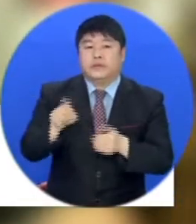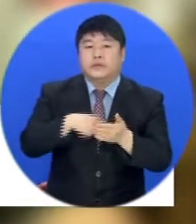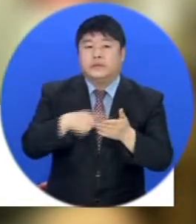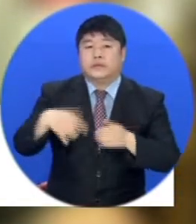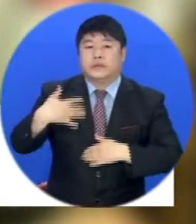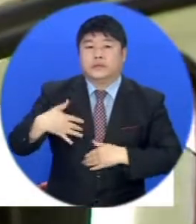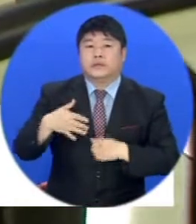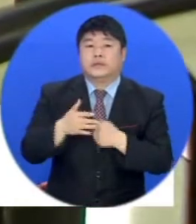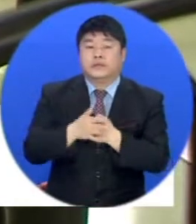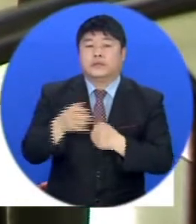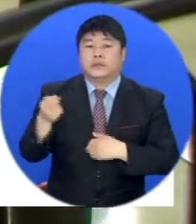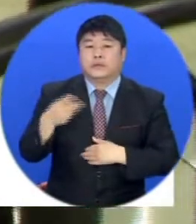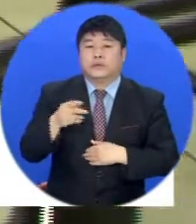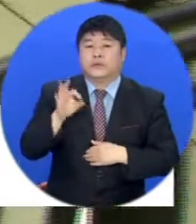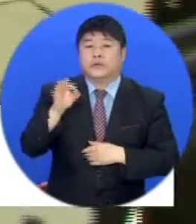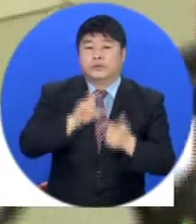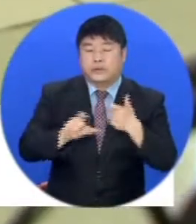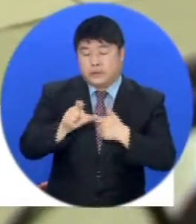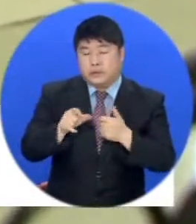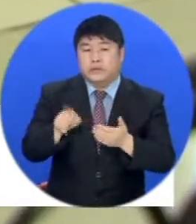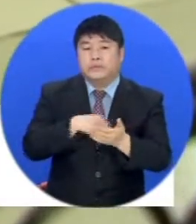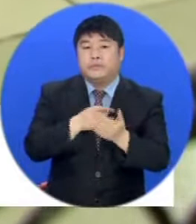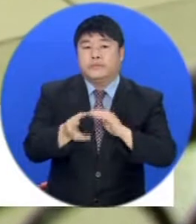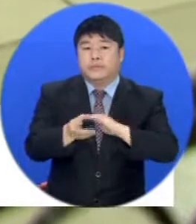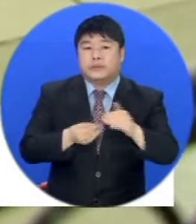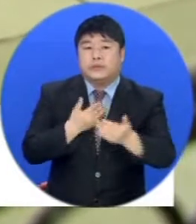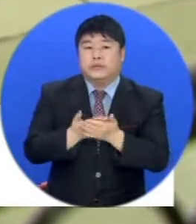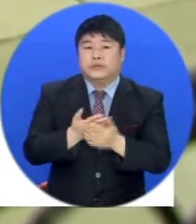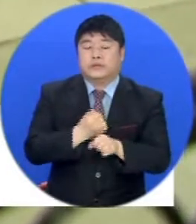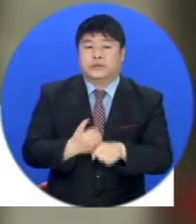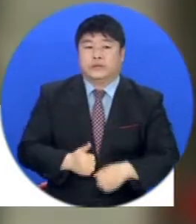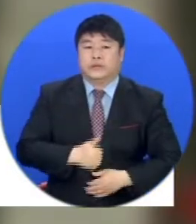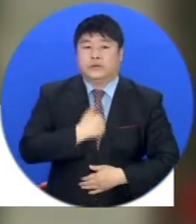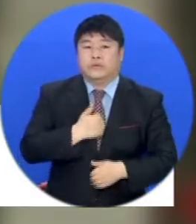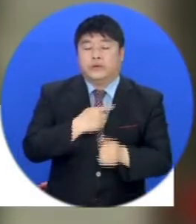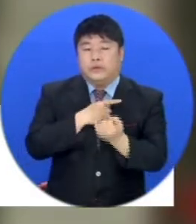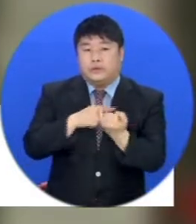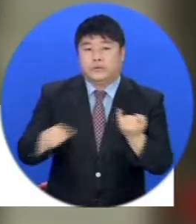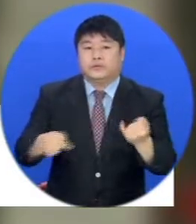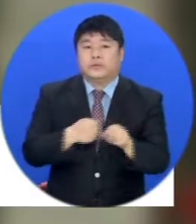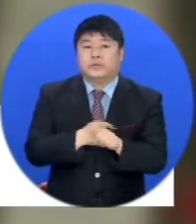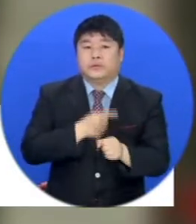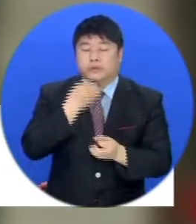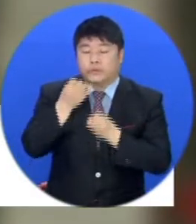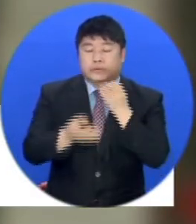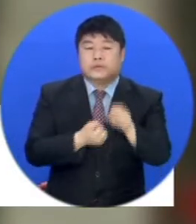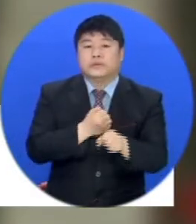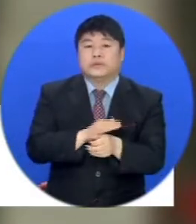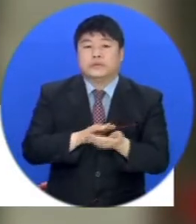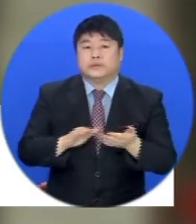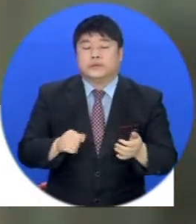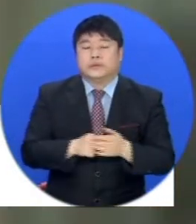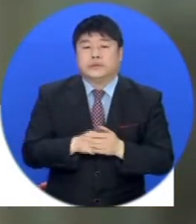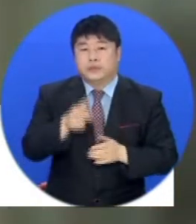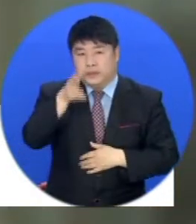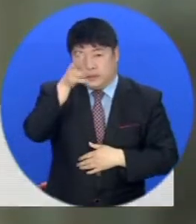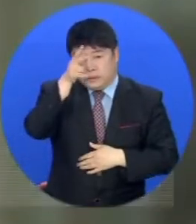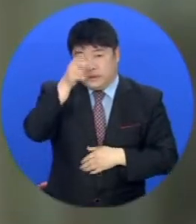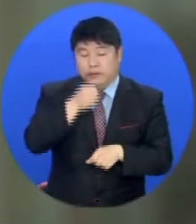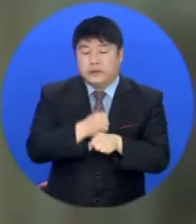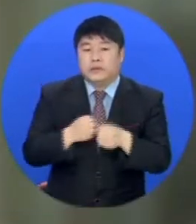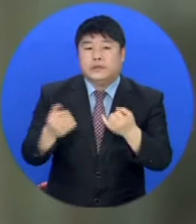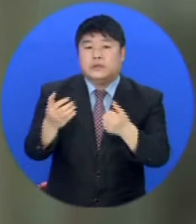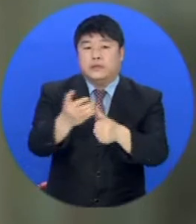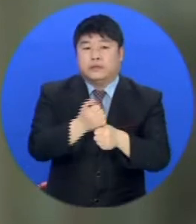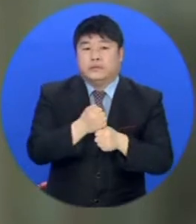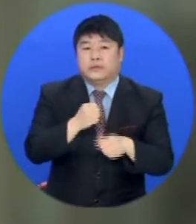갚지도 않은 상태에서 돈을 더 빌려달라고 하자 화가 나 범행을 저질렀다고 진술했습니다. 경찰은 검거